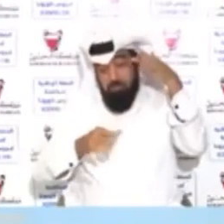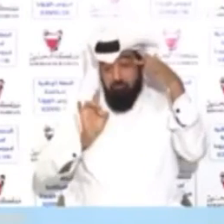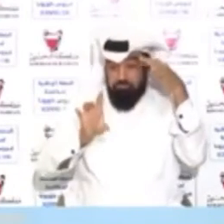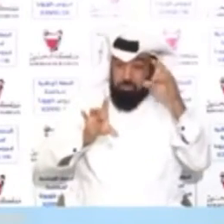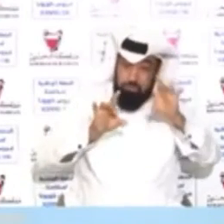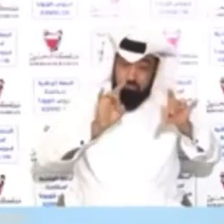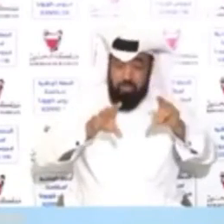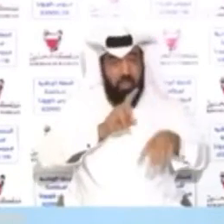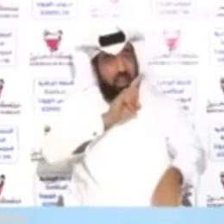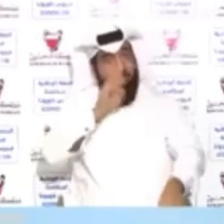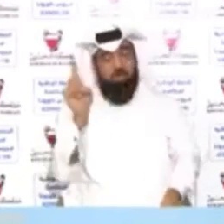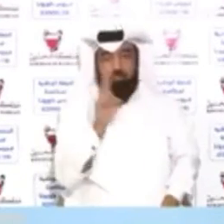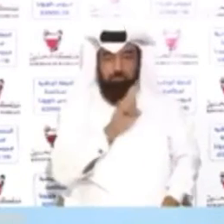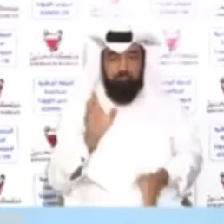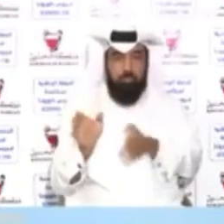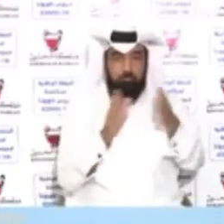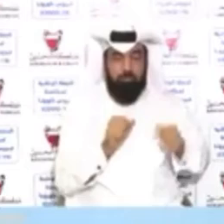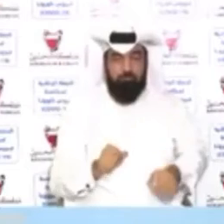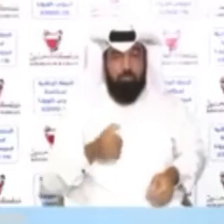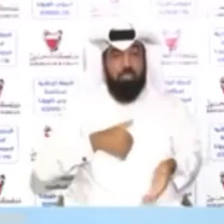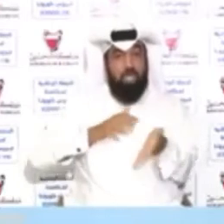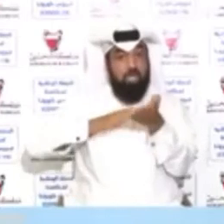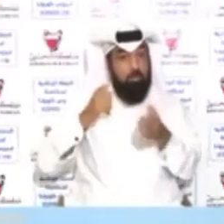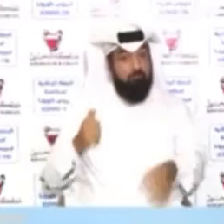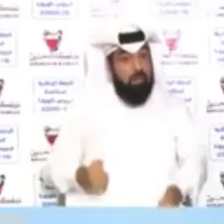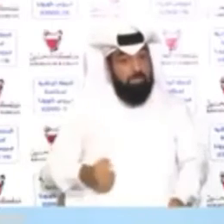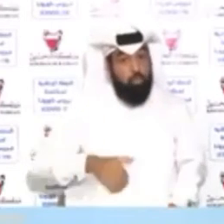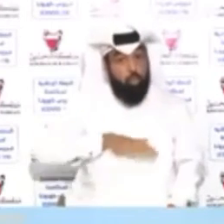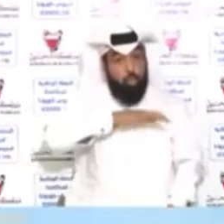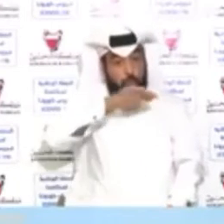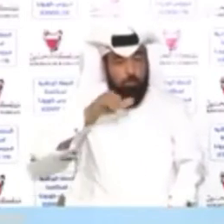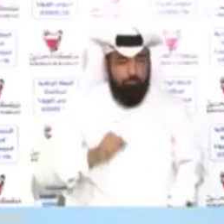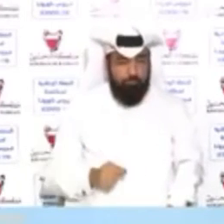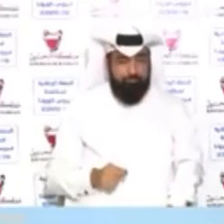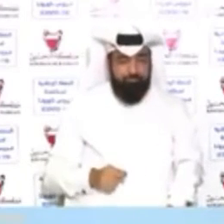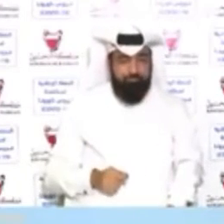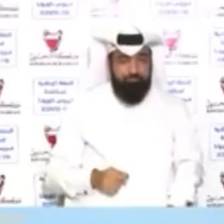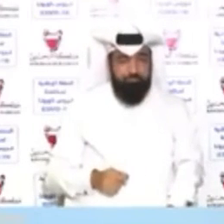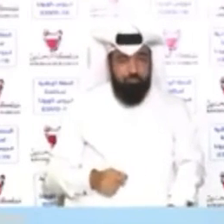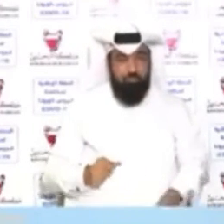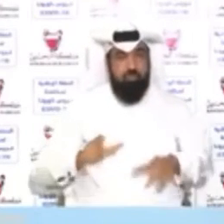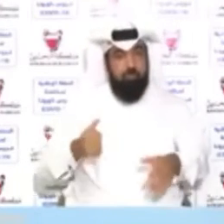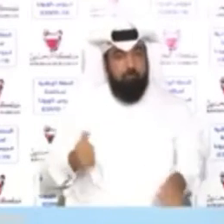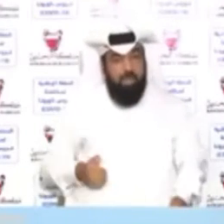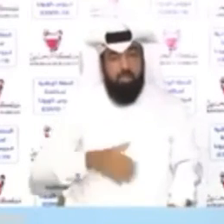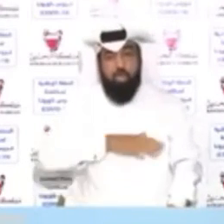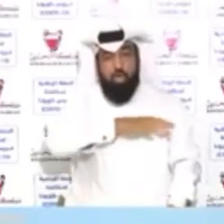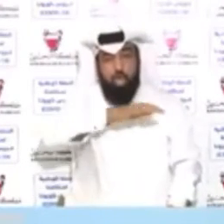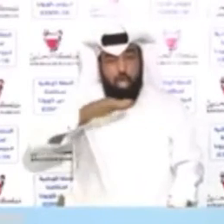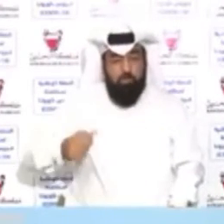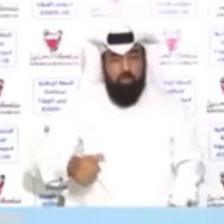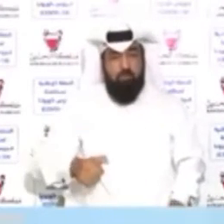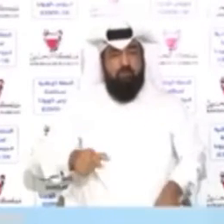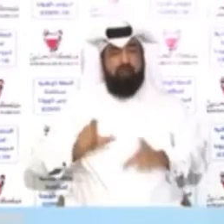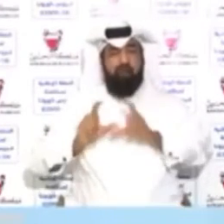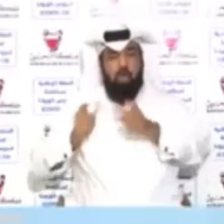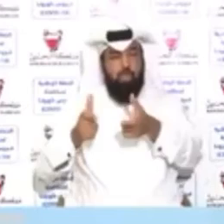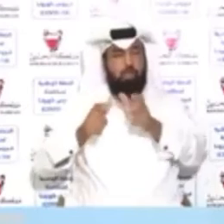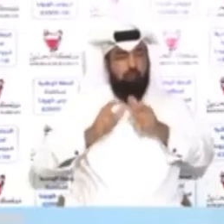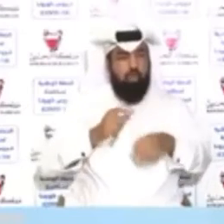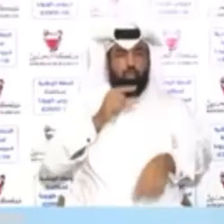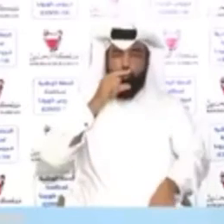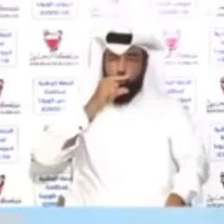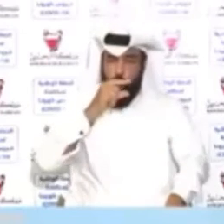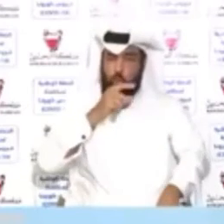على مستوى مملكة البحرين واللي على جميع الأصعدة واللي توجد فيها جميع الفرق في جميع الخطوط الأمامية اللي تشتغل على مدار